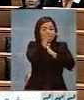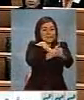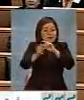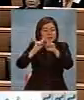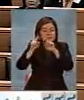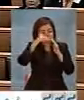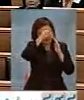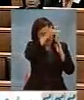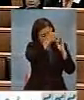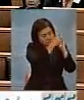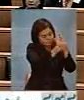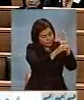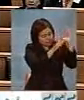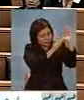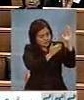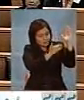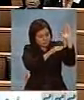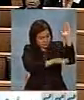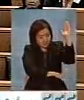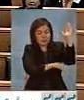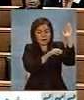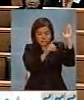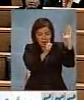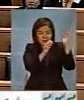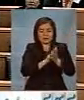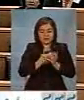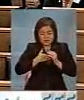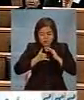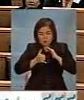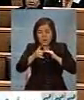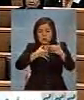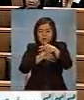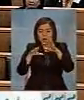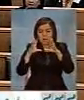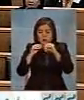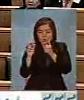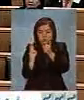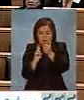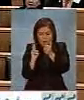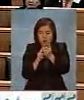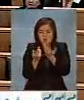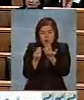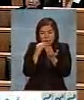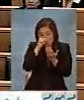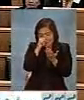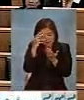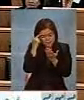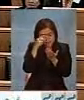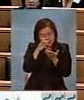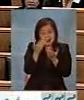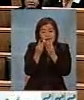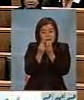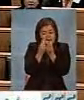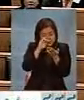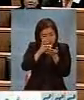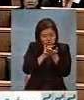ำนวนประชากรผมไปนั่งในห้องท่านรองเจริญหยิบเครื่องคิดเลขมาบวกกับไม่น่าเ